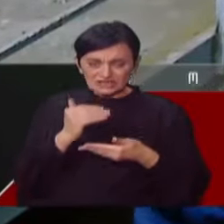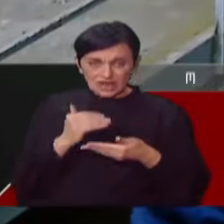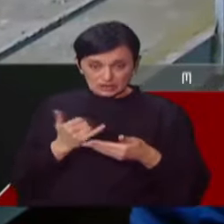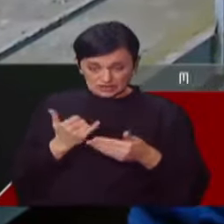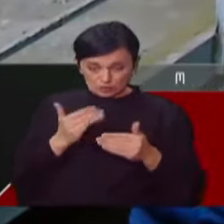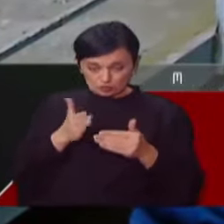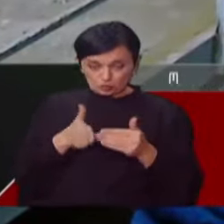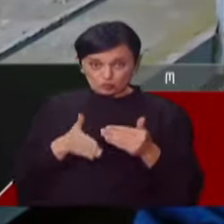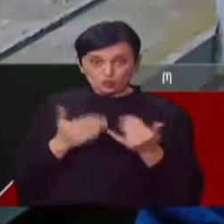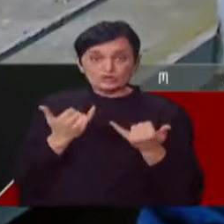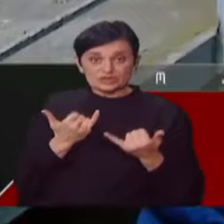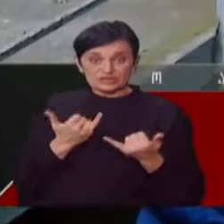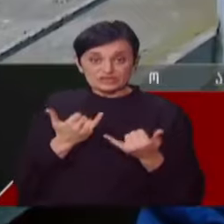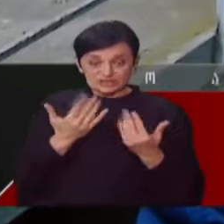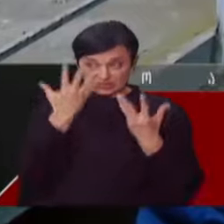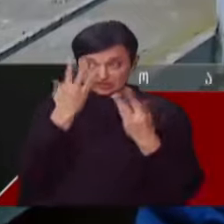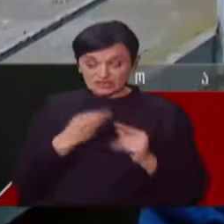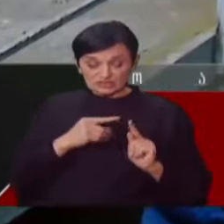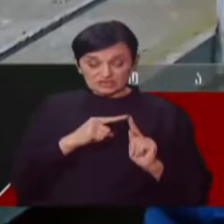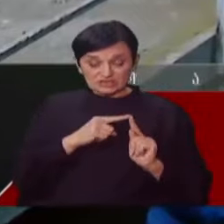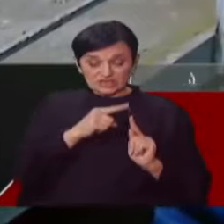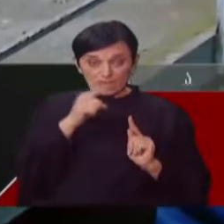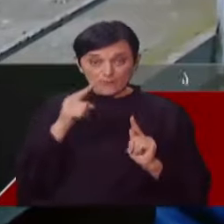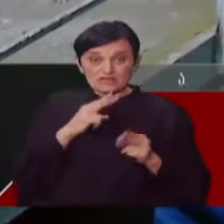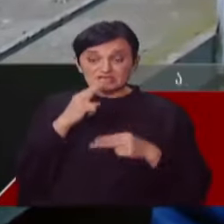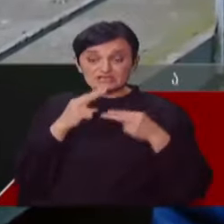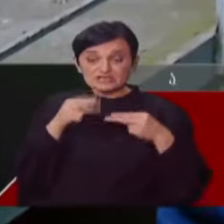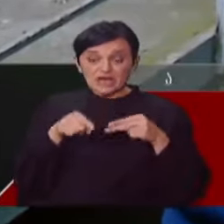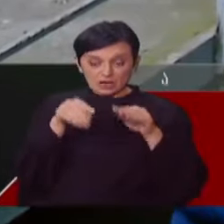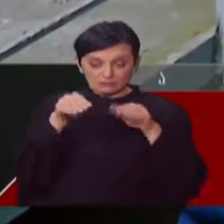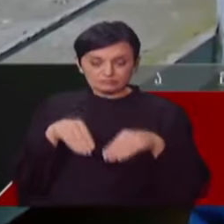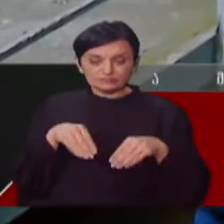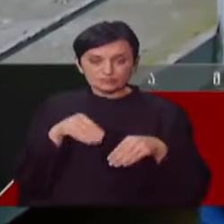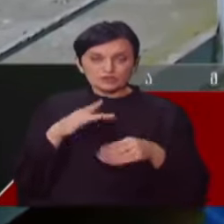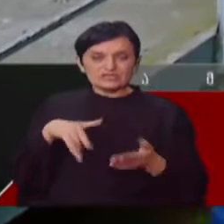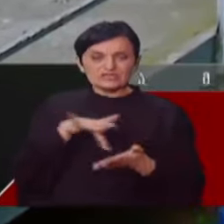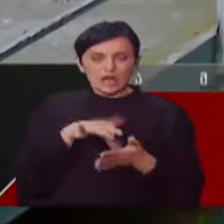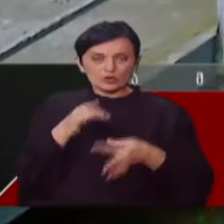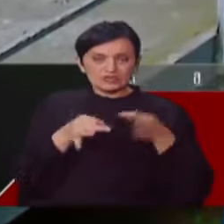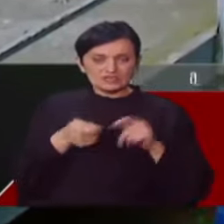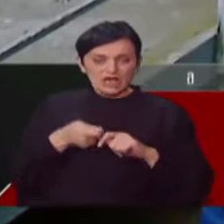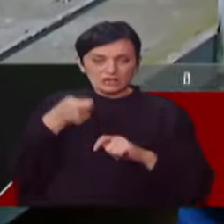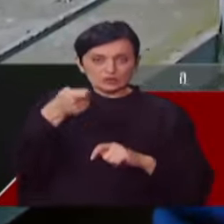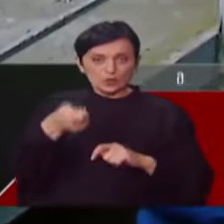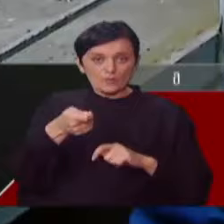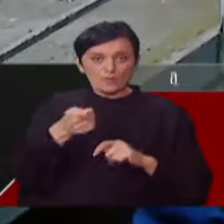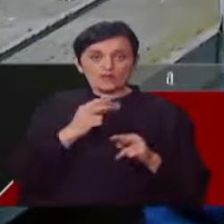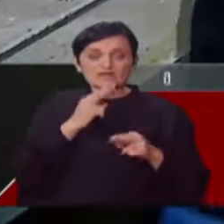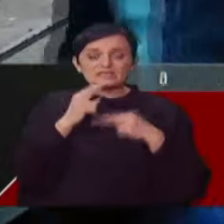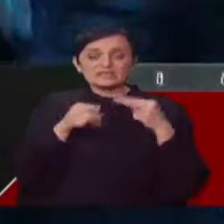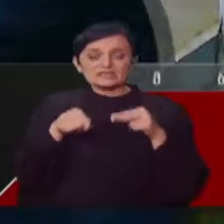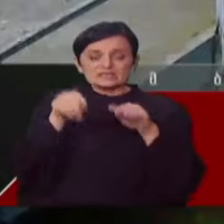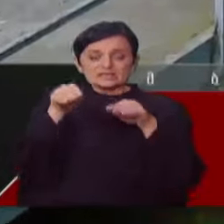სრულდება ახლა და დღის განმავლობაში როგორც კი სარჩელი იქნება მზად შევა საქალაქო სასამართლოში. Სარჩელი